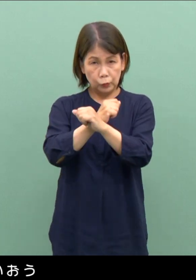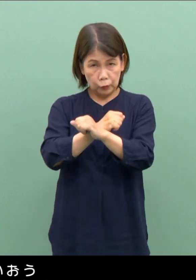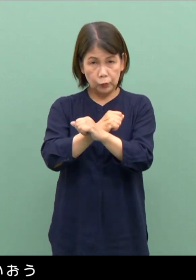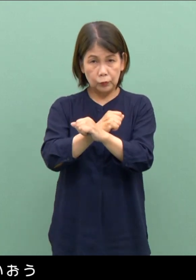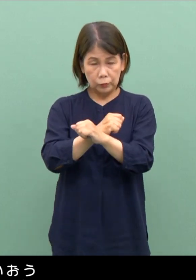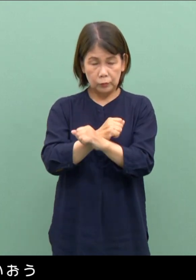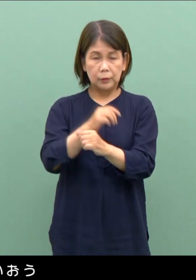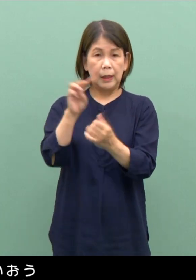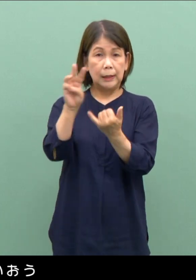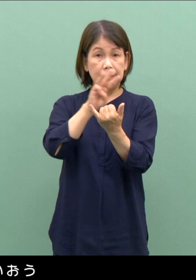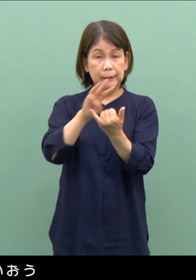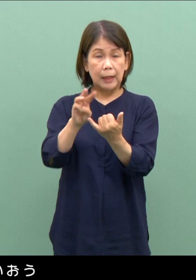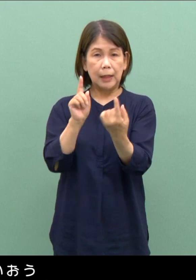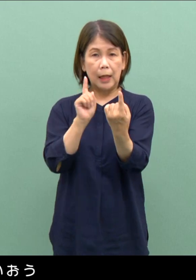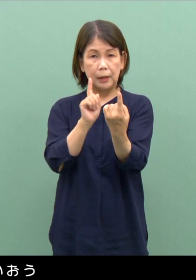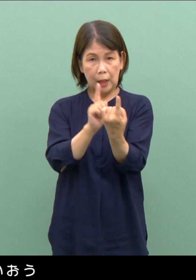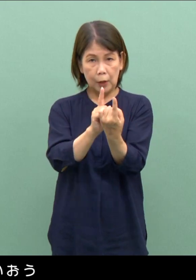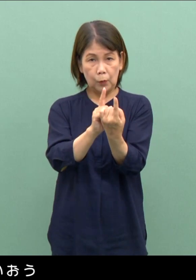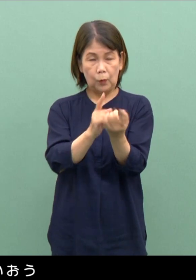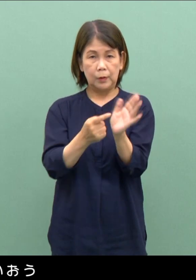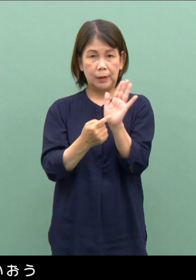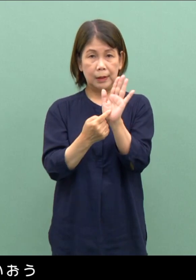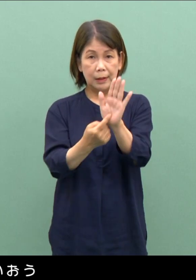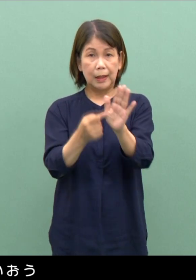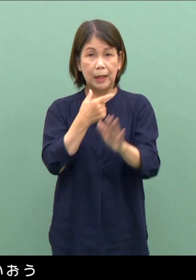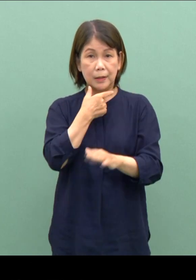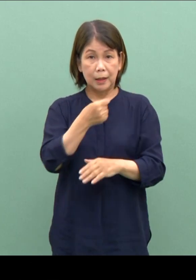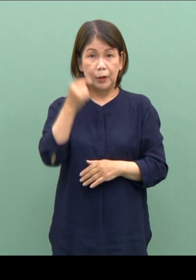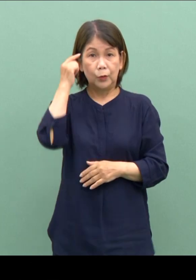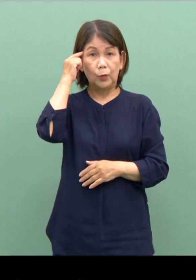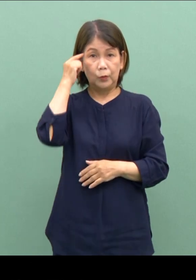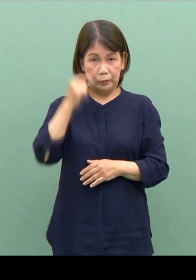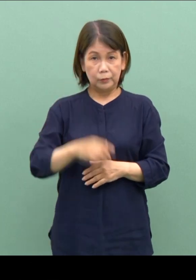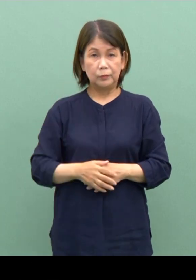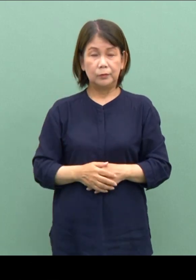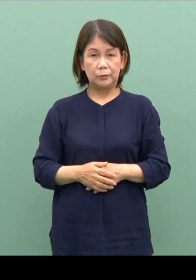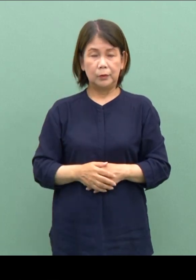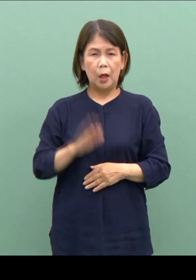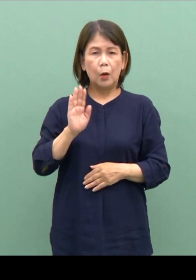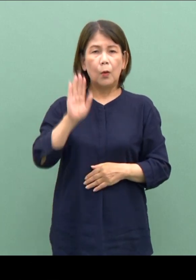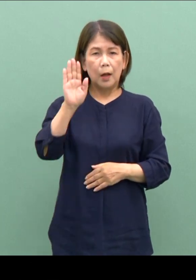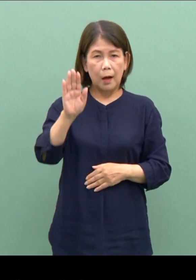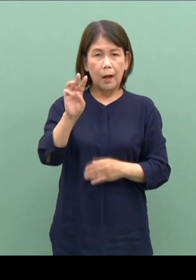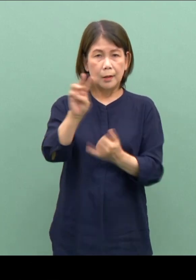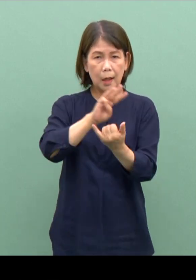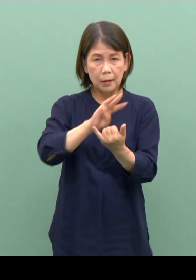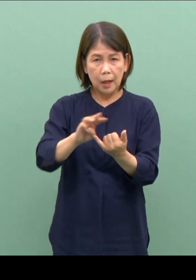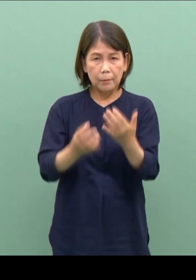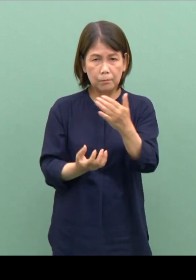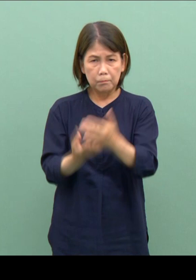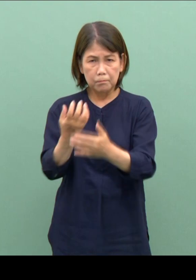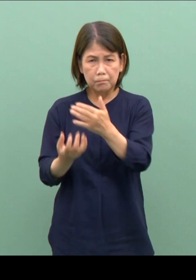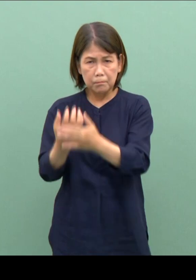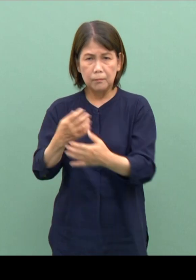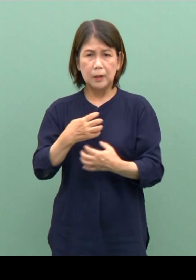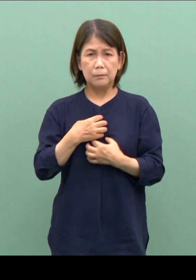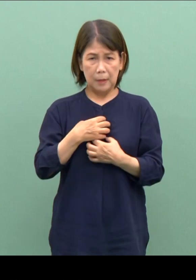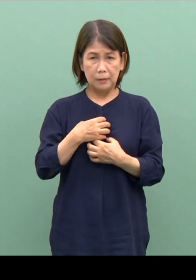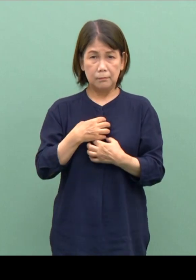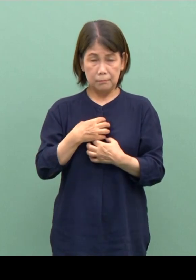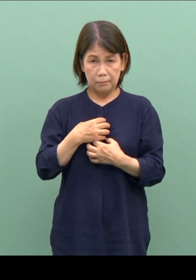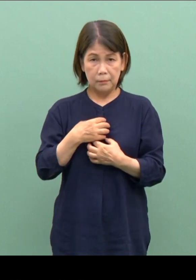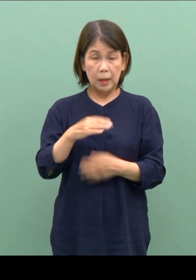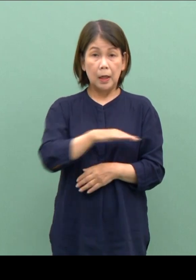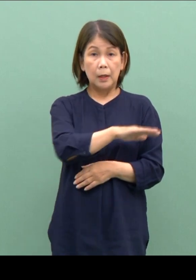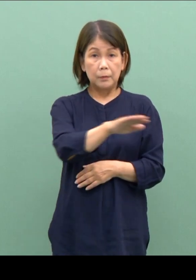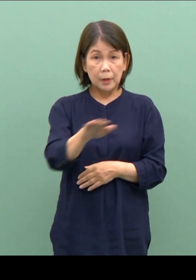方にですね、もしくは災害対応の方に生かしていきたいというふうに考えております。これからですね、災害が起こりやすい季節になってまいりますけれども